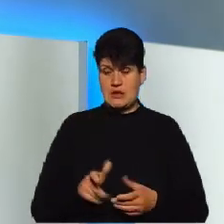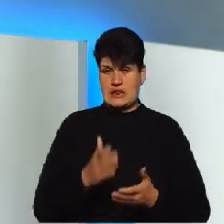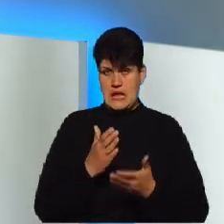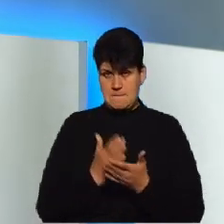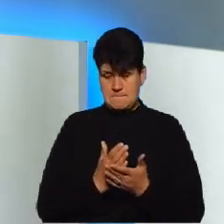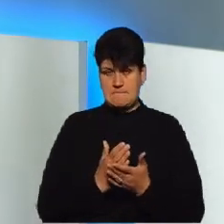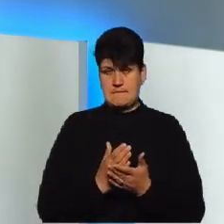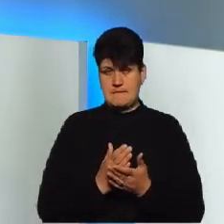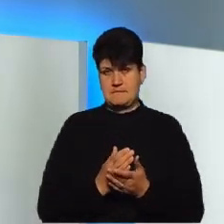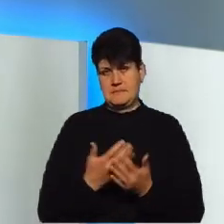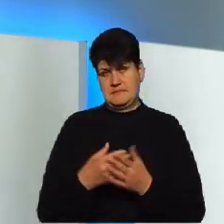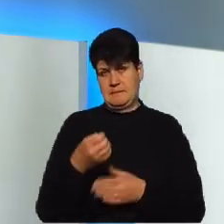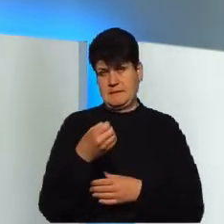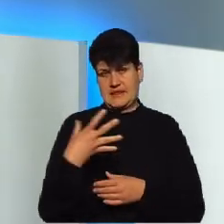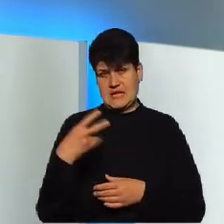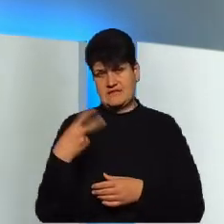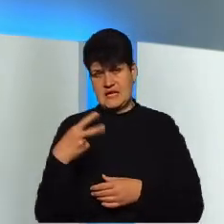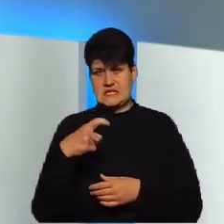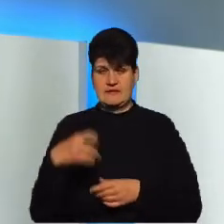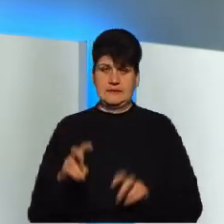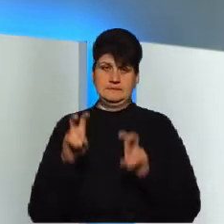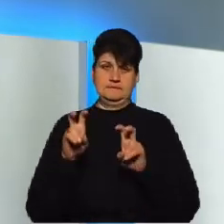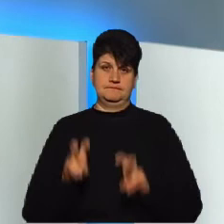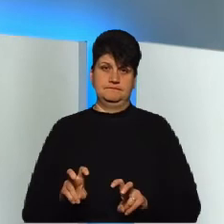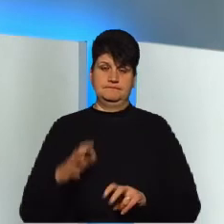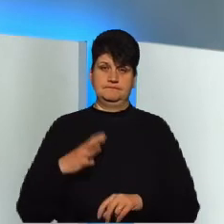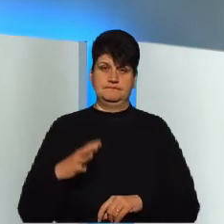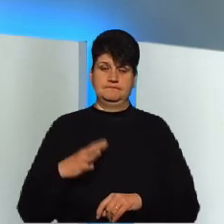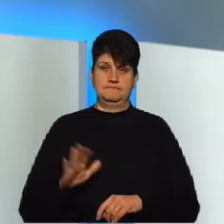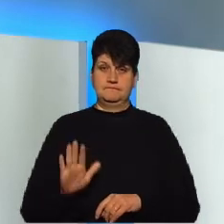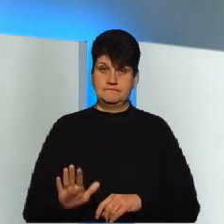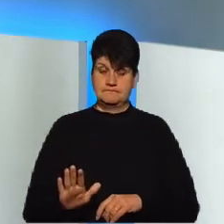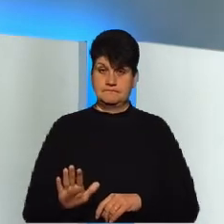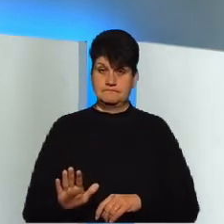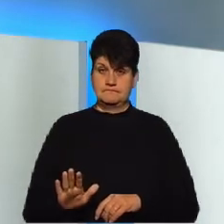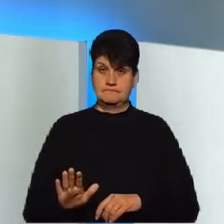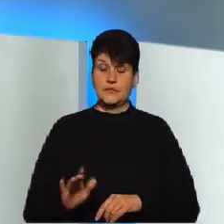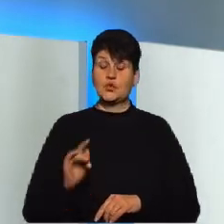мінімум 15-20 хвилин, перебувати в пункті щеплення? З тим, щоб